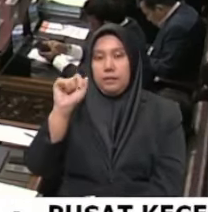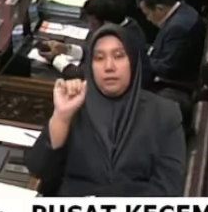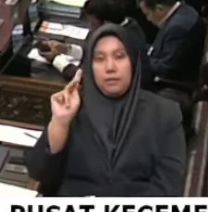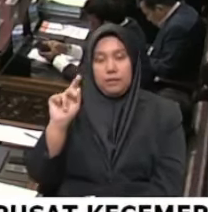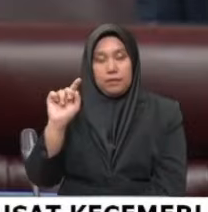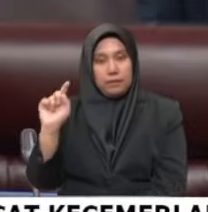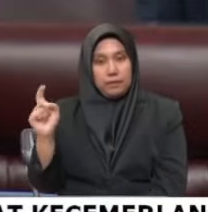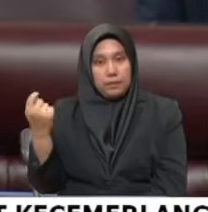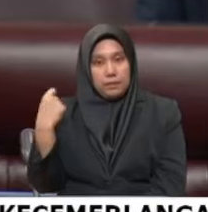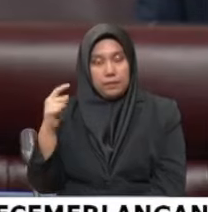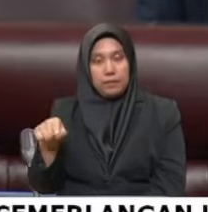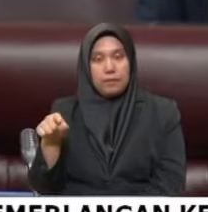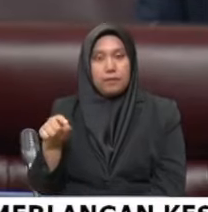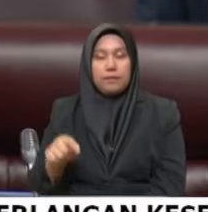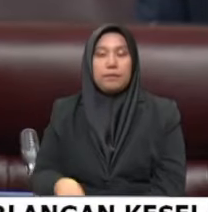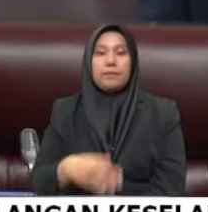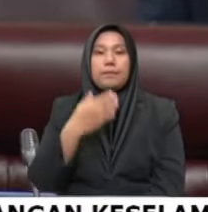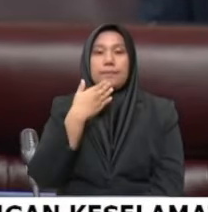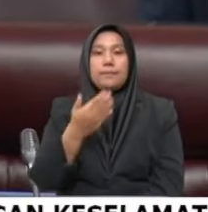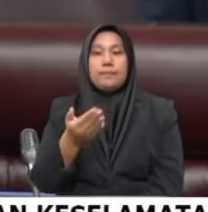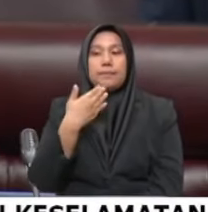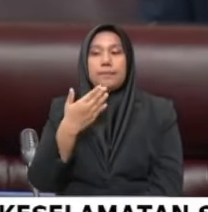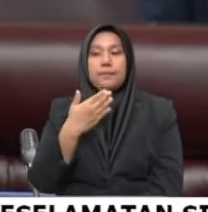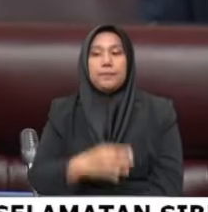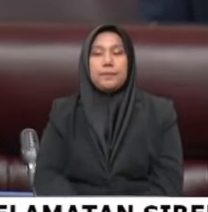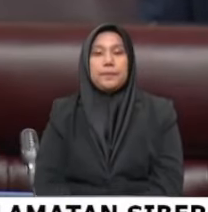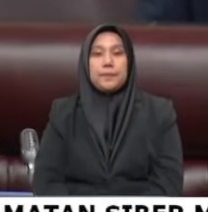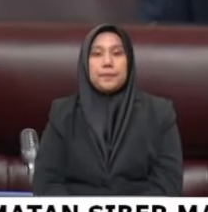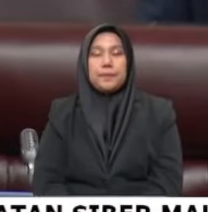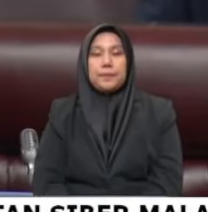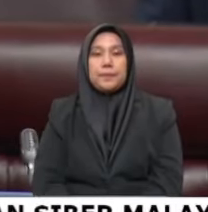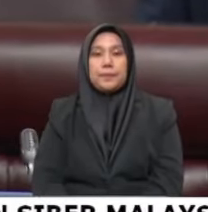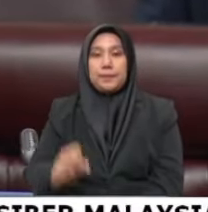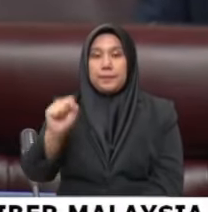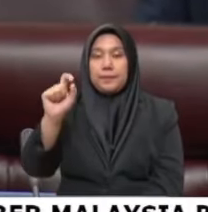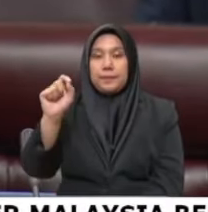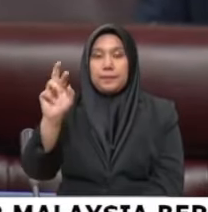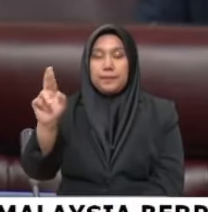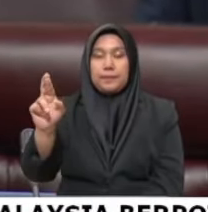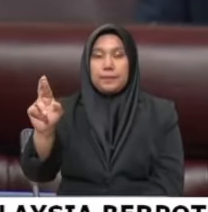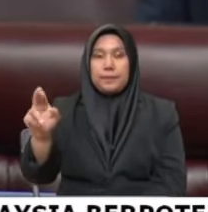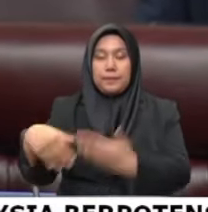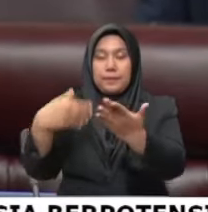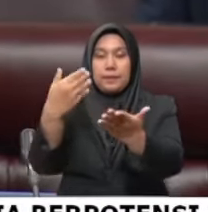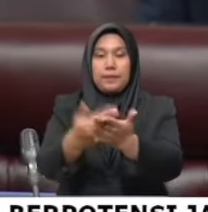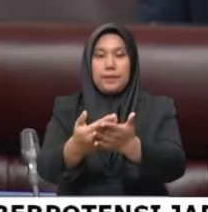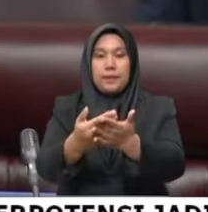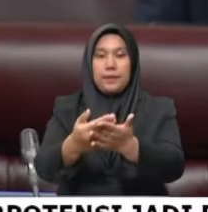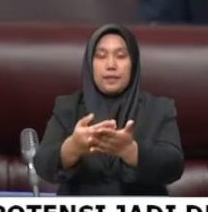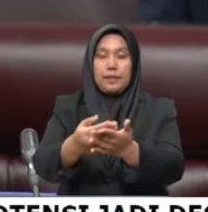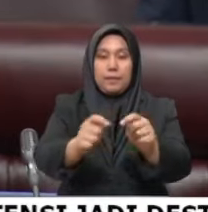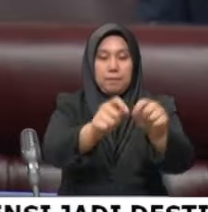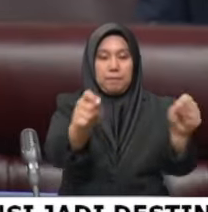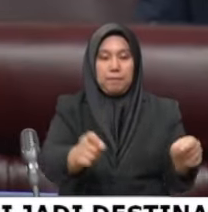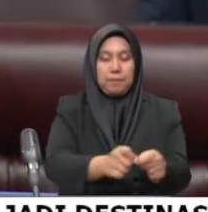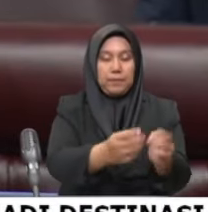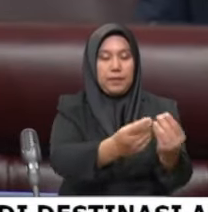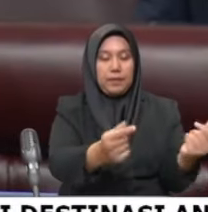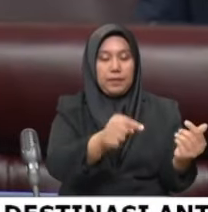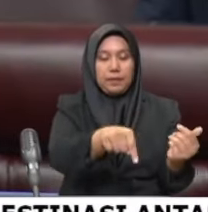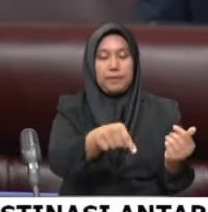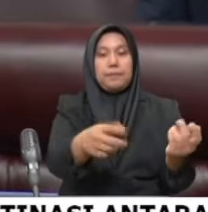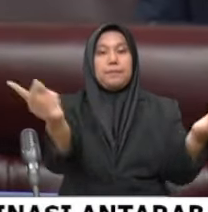Okey, terima kasih Yang Berhormat Senator. Memandangkan Senator mempunyai cadangan tapak tanah yang bersesuaian, saya